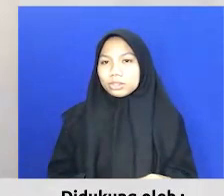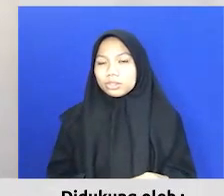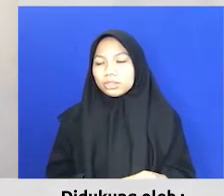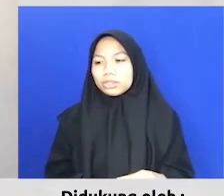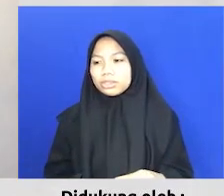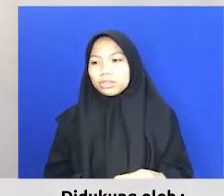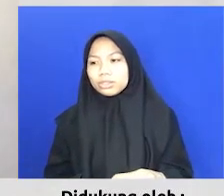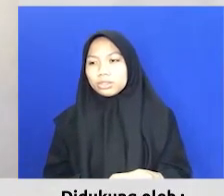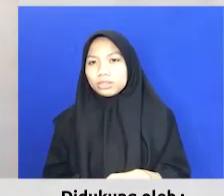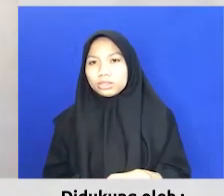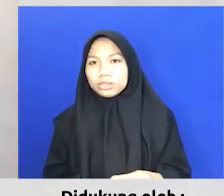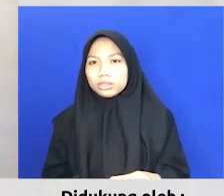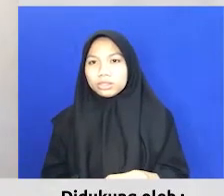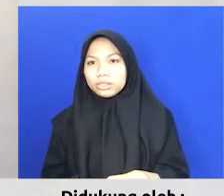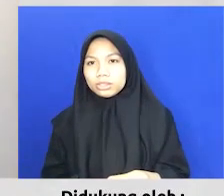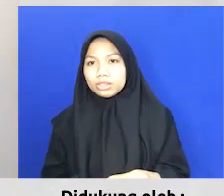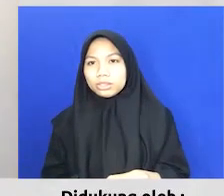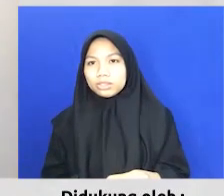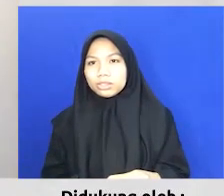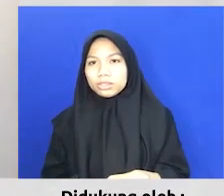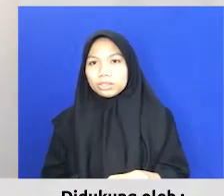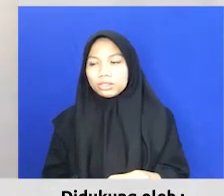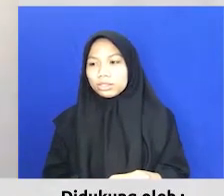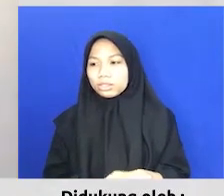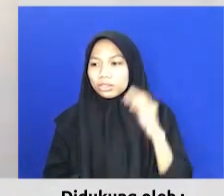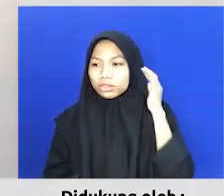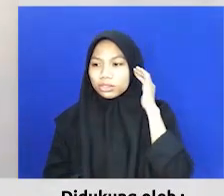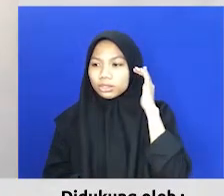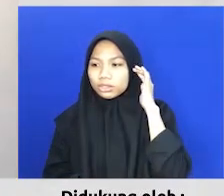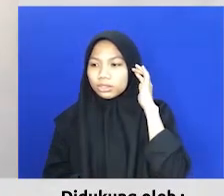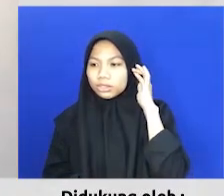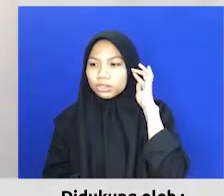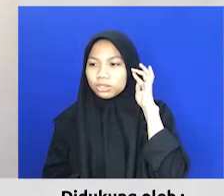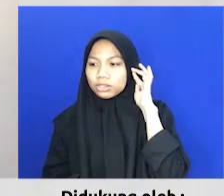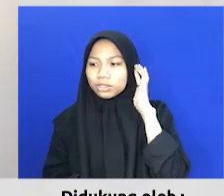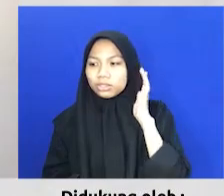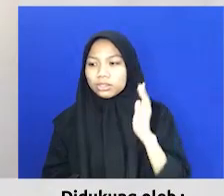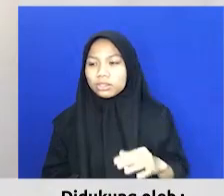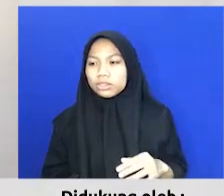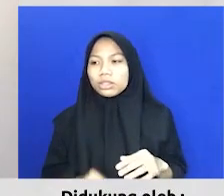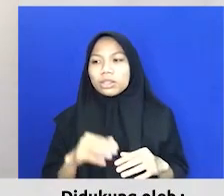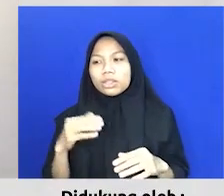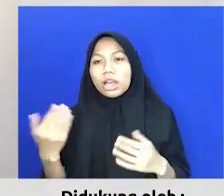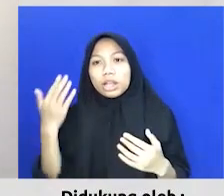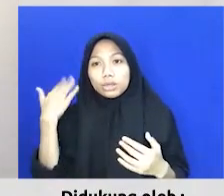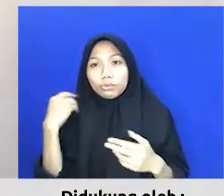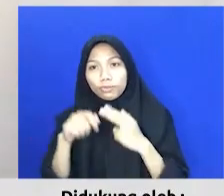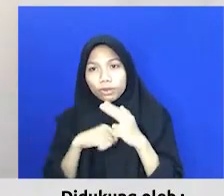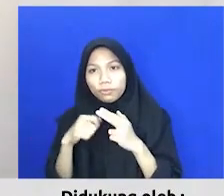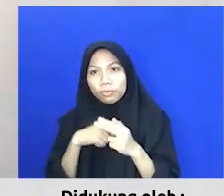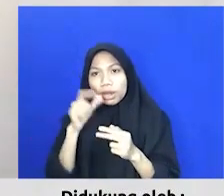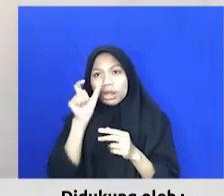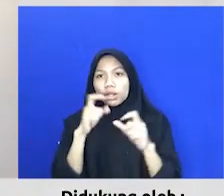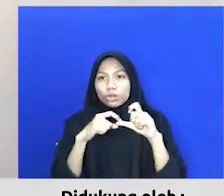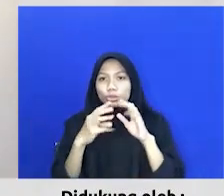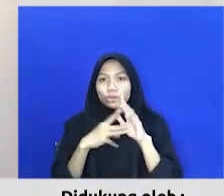bisa 3-4 seminggu. Ya malam-malam kita bahas itu dan sebagainya atau waktu makan pagi dan sebagainya. Itu ini kenapa kok begini?